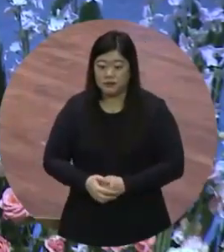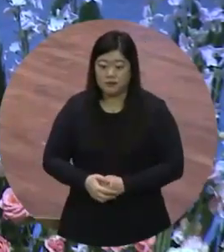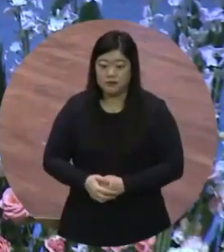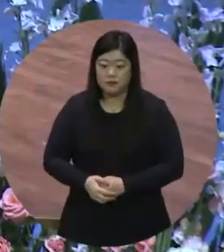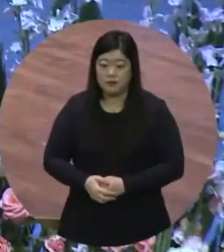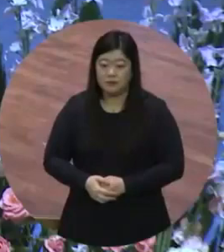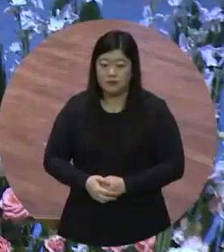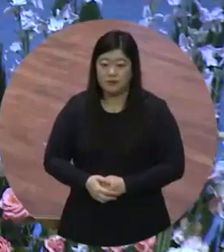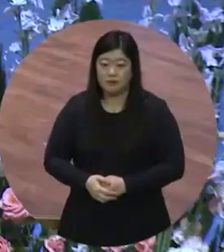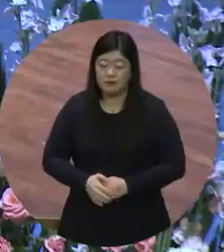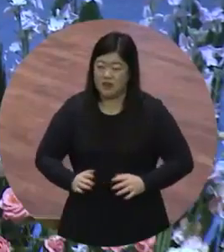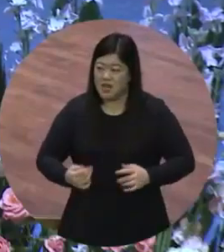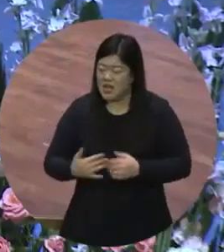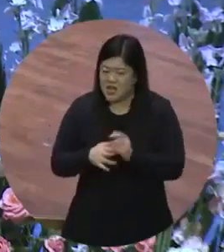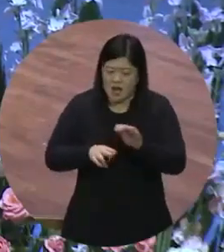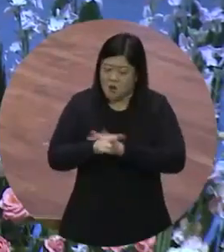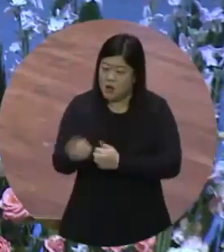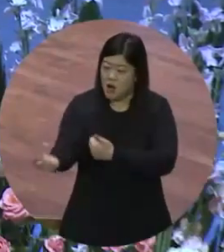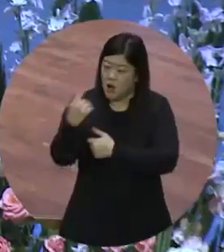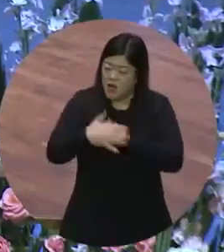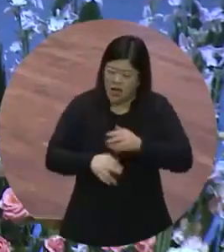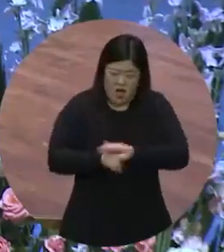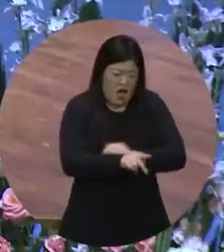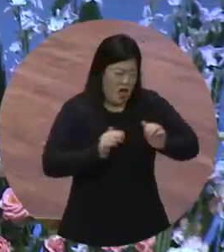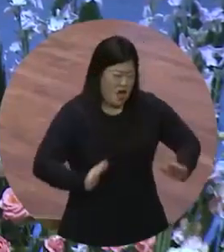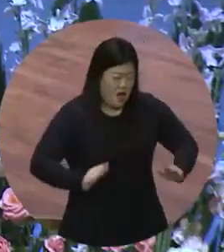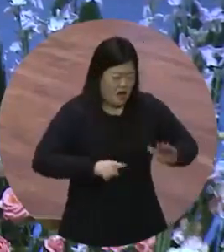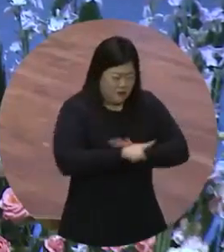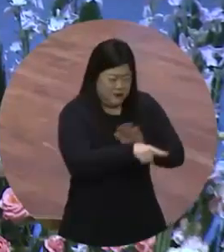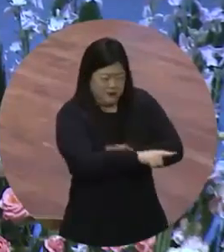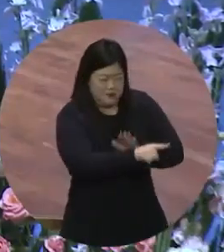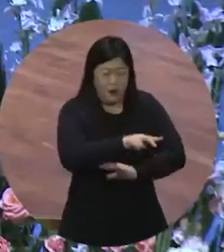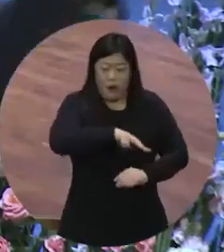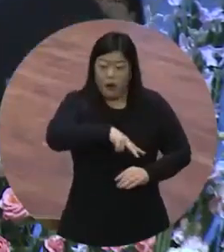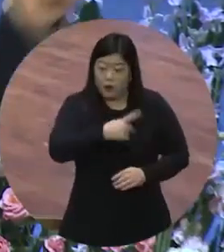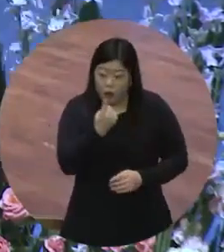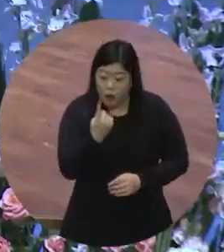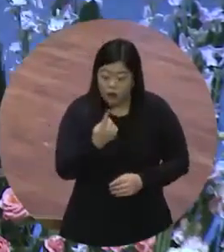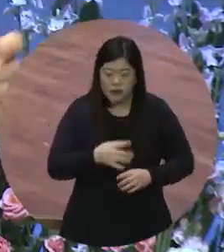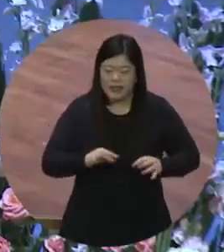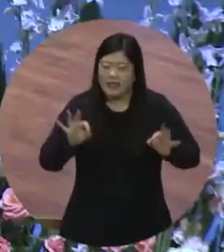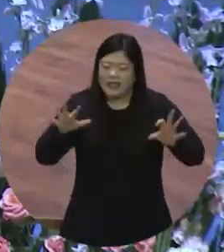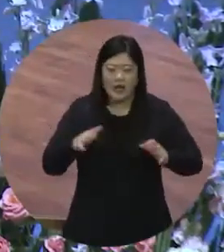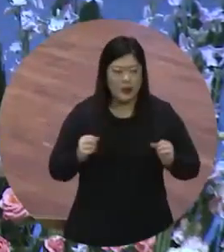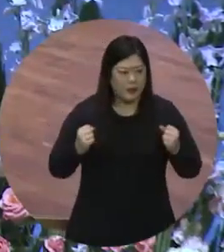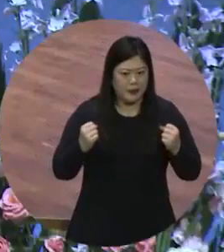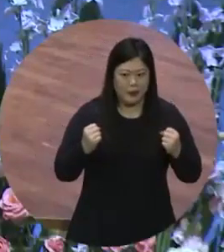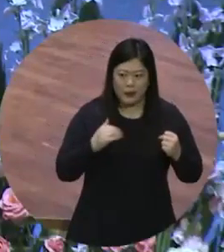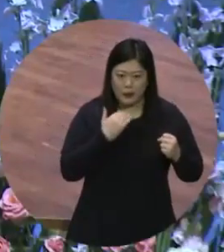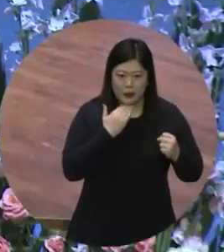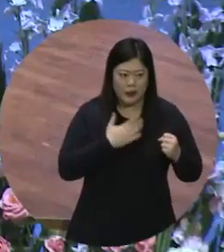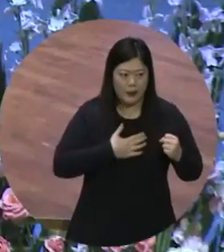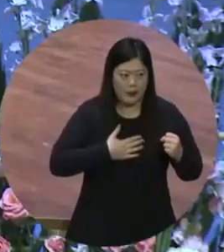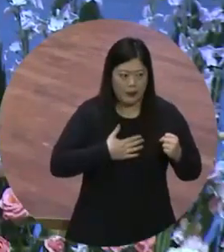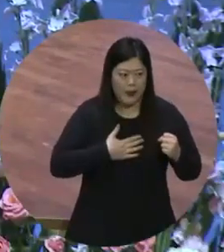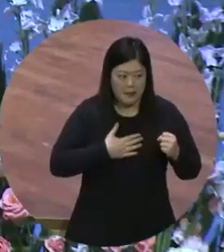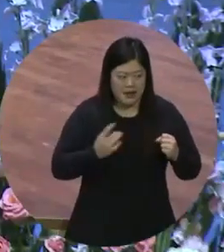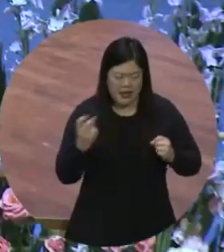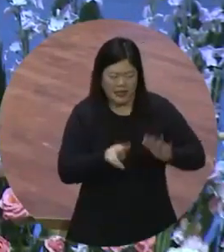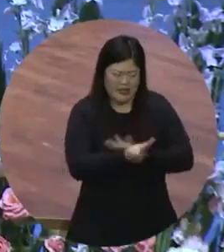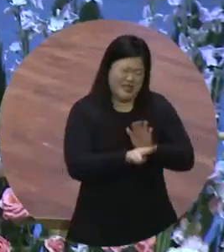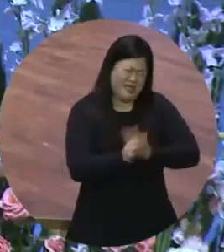달려드는데 시간 없죠. 쫓겨가면서 그냥 몰라 3주간씩만 가고 또 도망가고 또 도망가고 그렇게 복음의